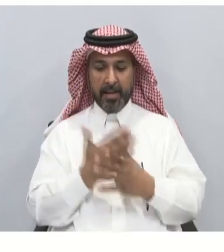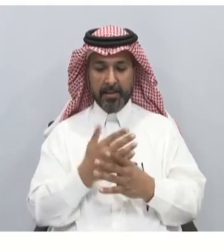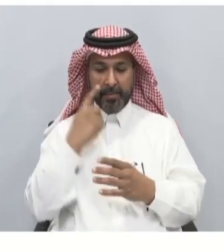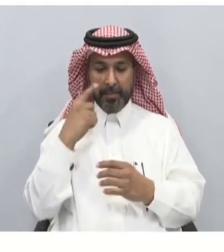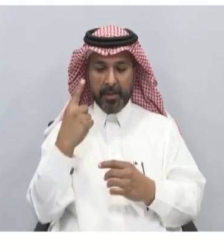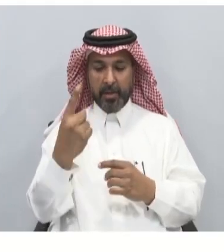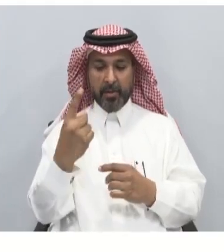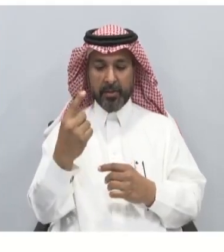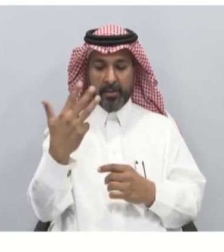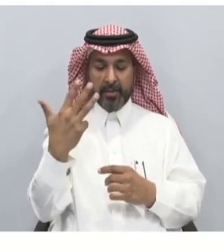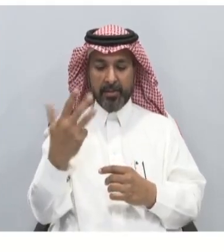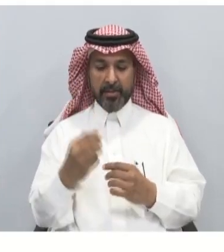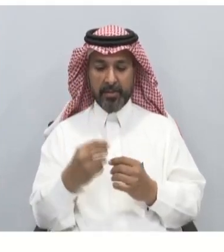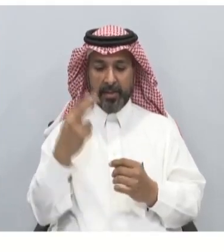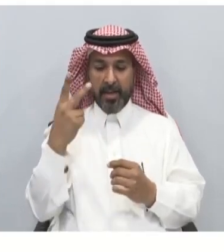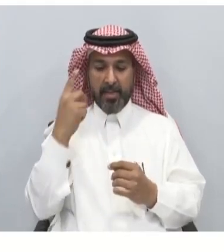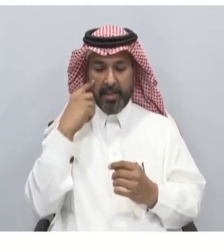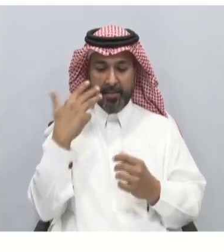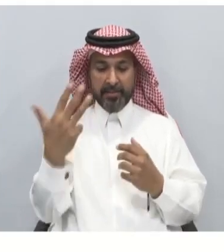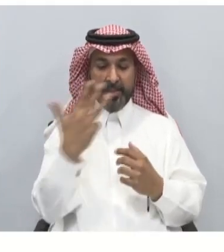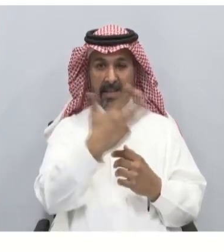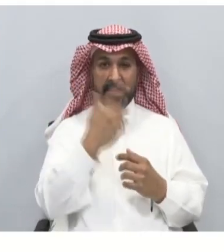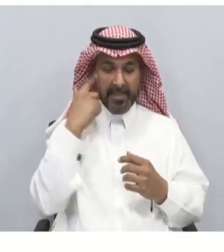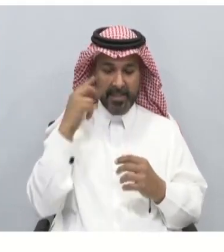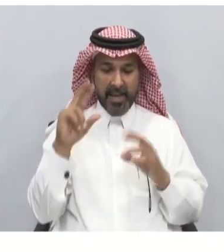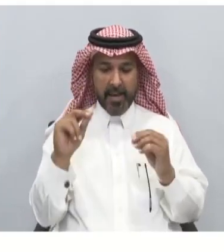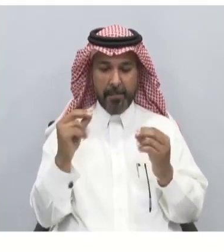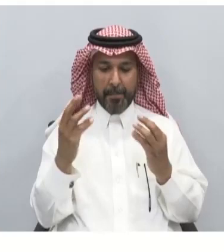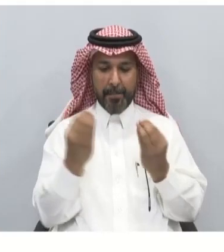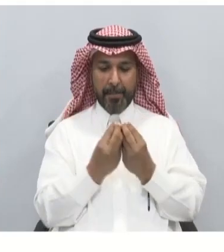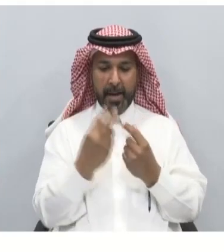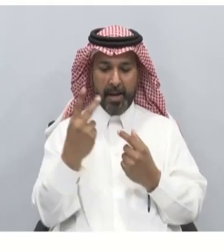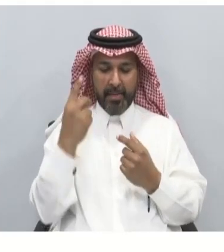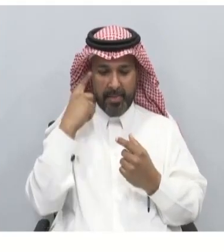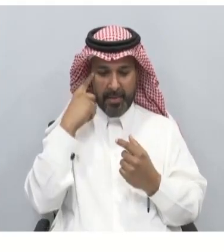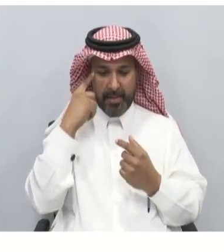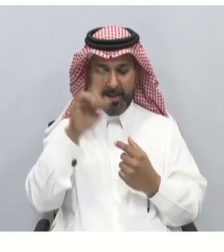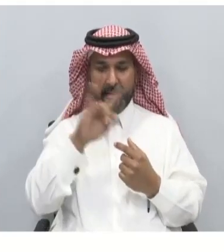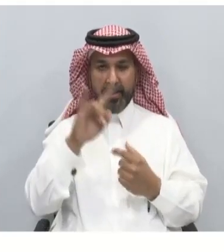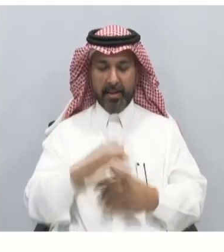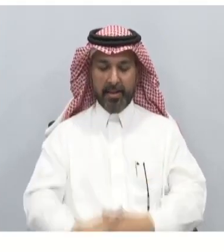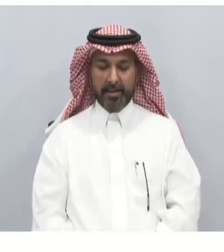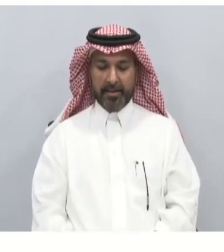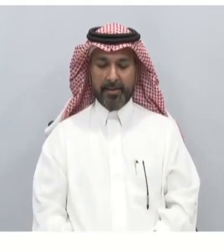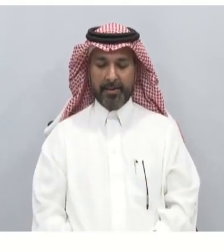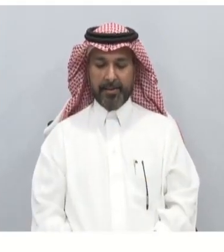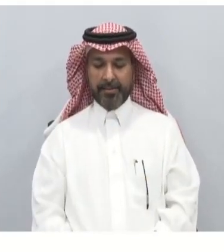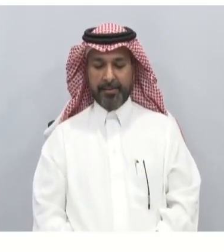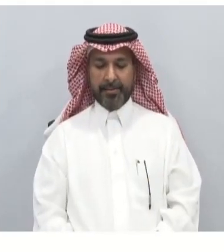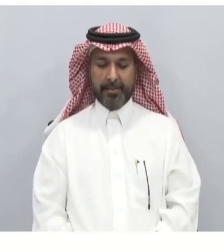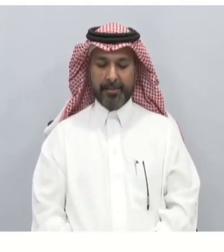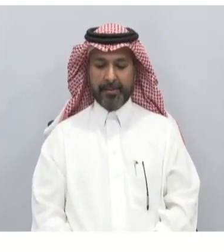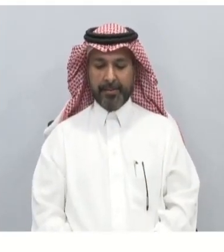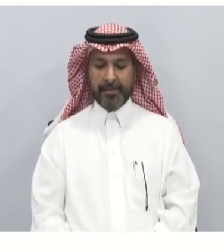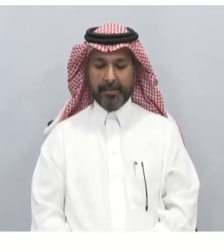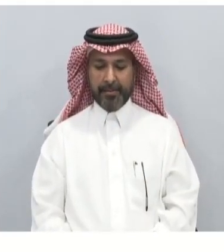9 ارتبطت بمخرجتين اللي هي 18، 9 ارتبطت بمدخلتين اللي هي